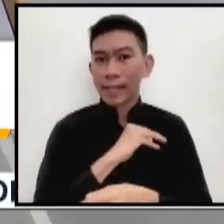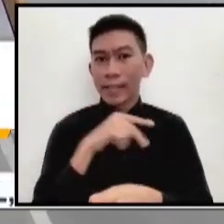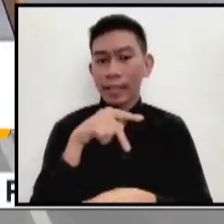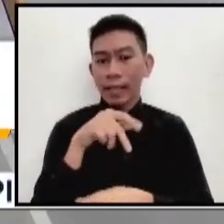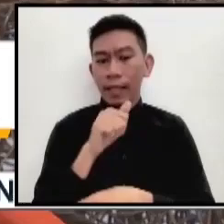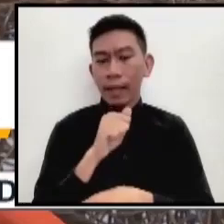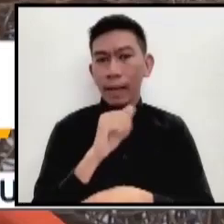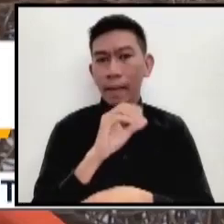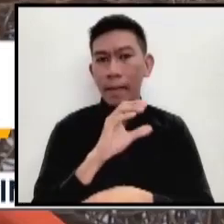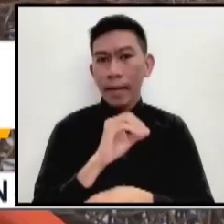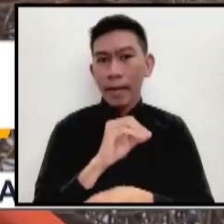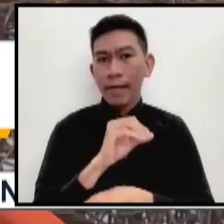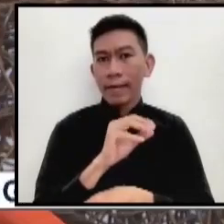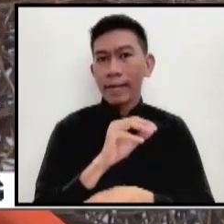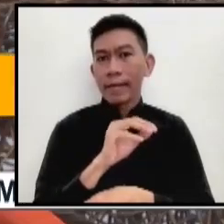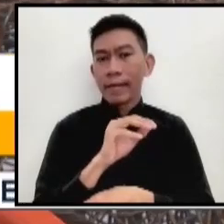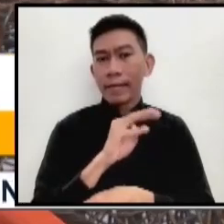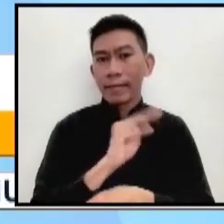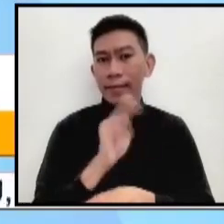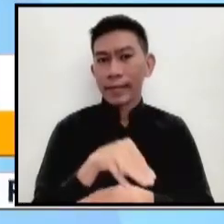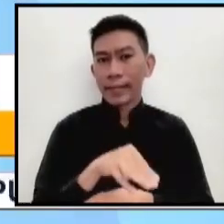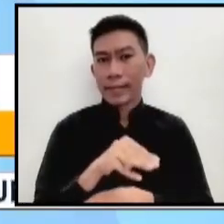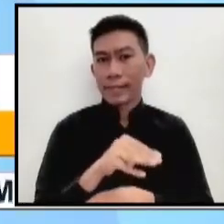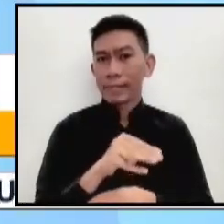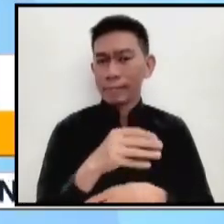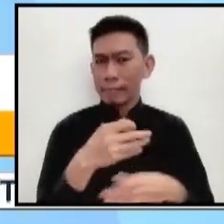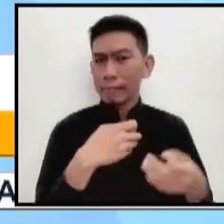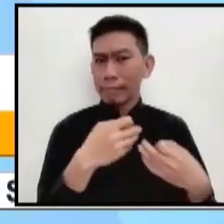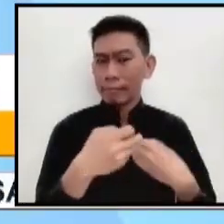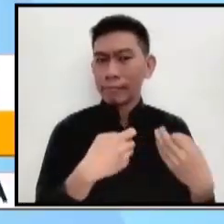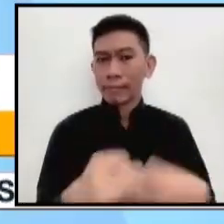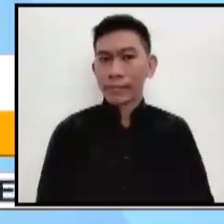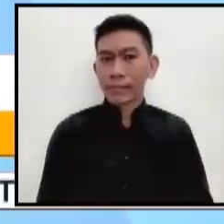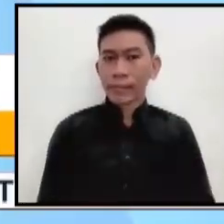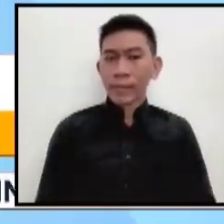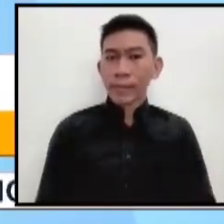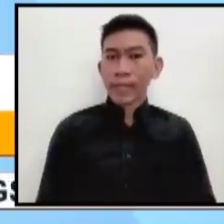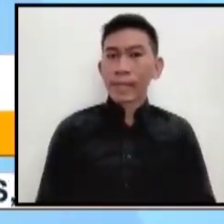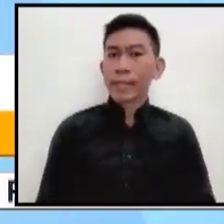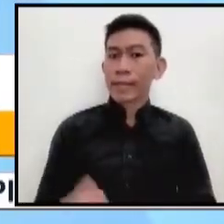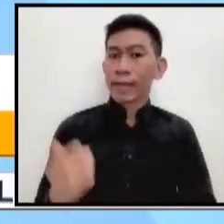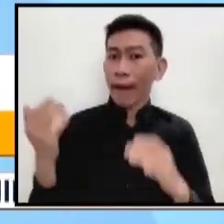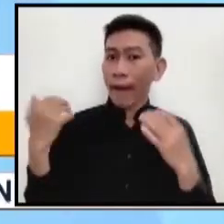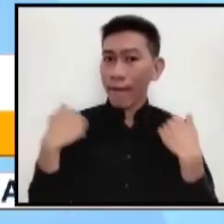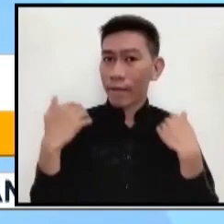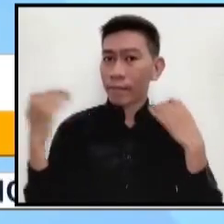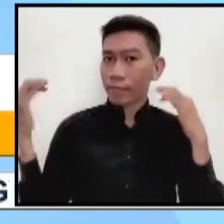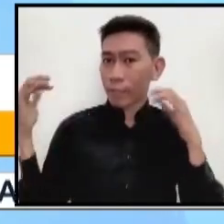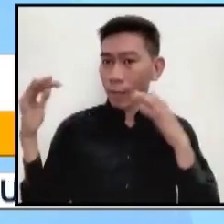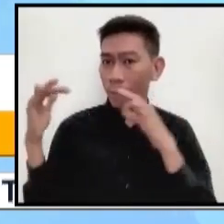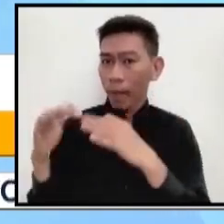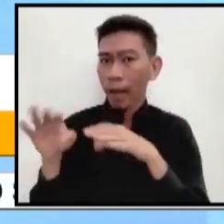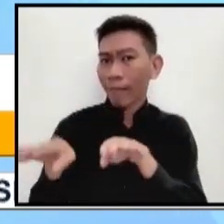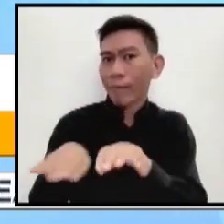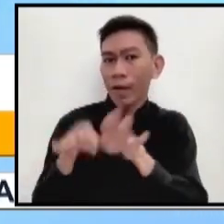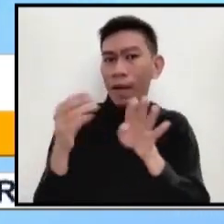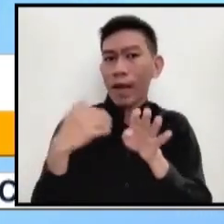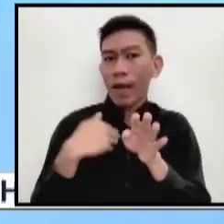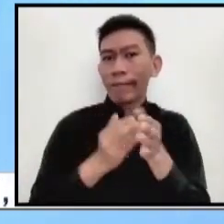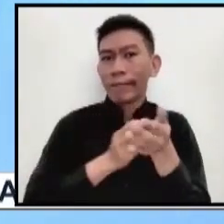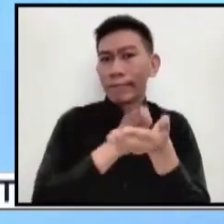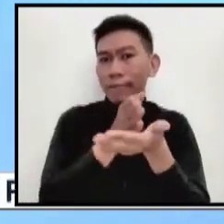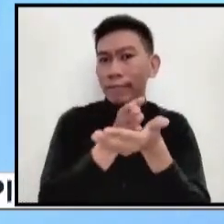mo, kalinsabay ng aming mga crusades ay ang aming mga community outreaches, ang aming